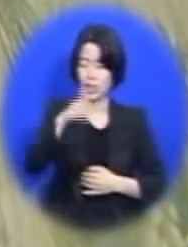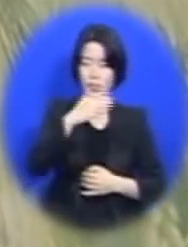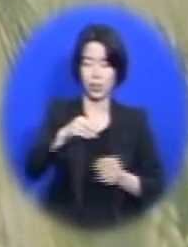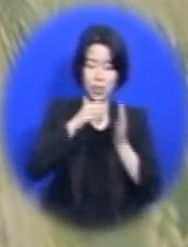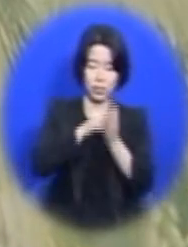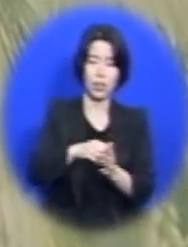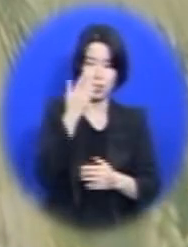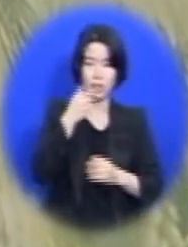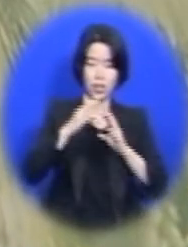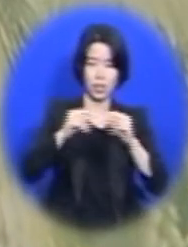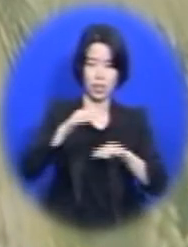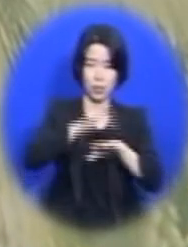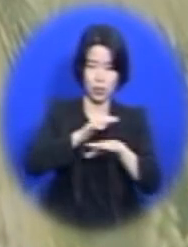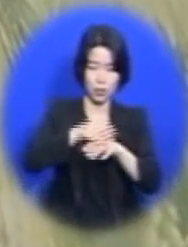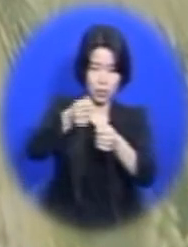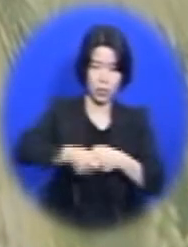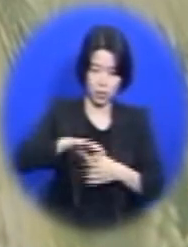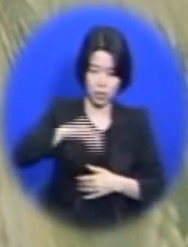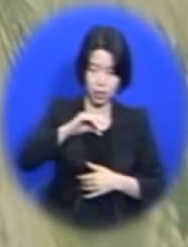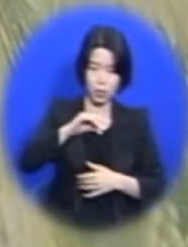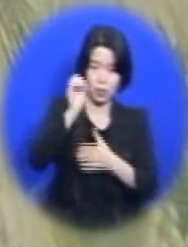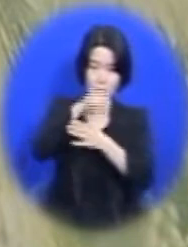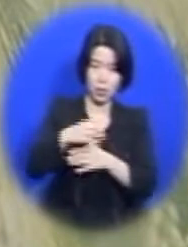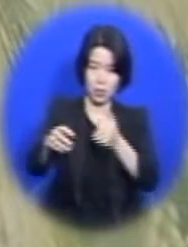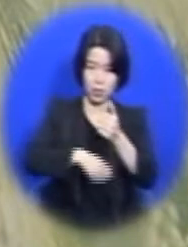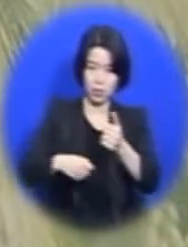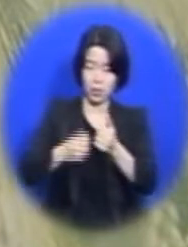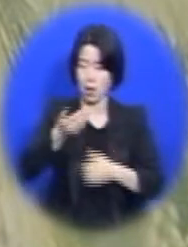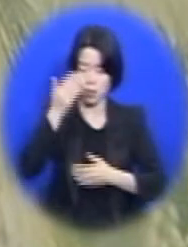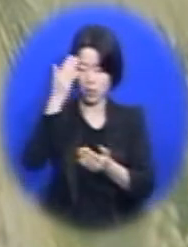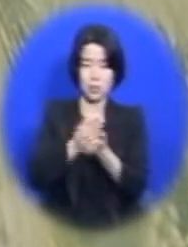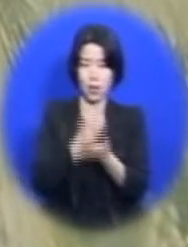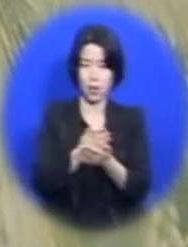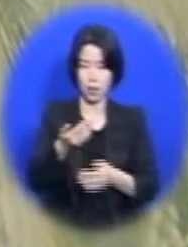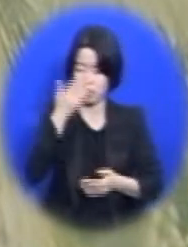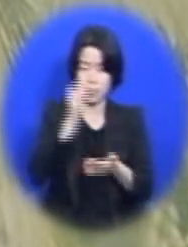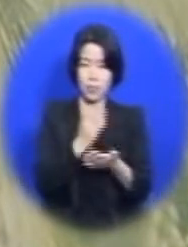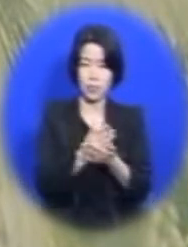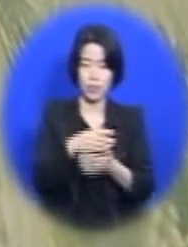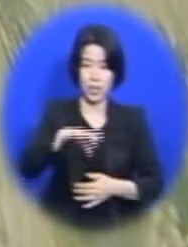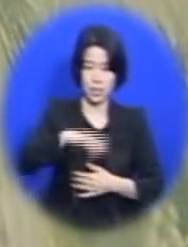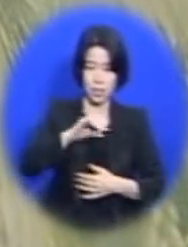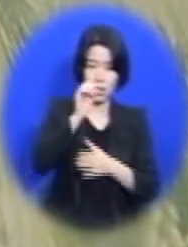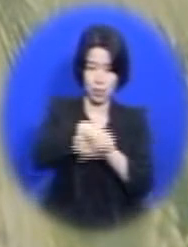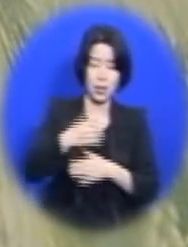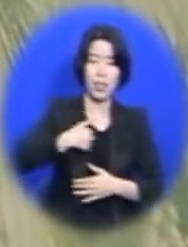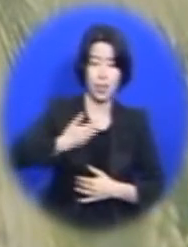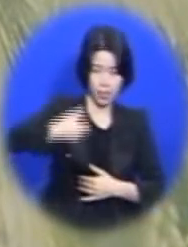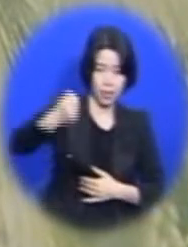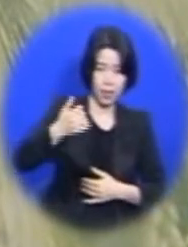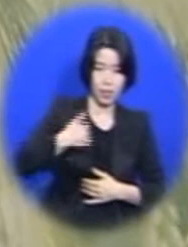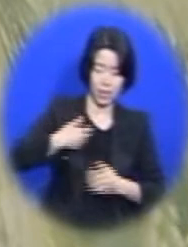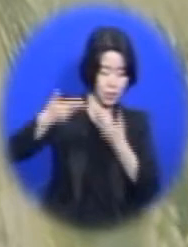들어가서 가나안 땅에서 농사 짓고 처음 열매 거두어지면 먹으면 안 돼. 먹으면 안 돼. 첫 열매는 내 거야. 첫 것은